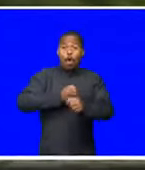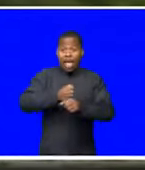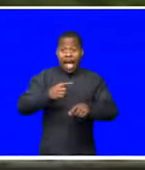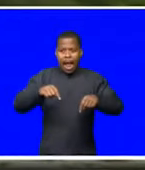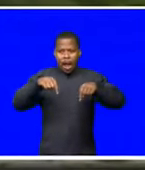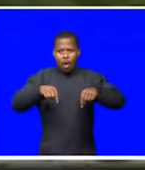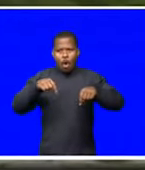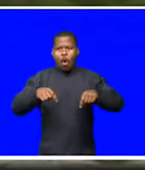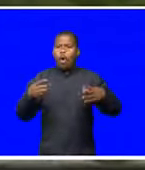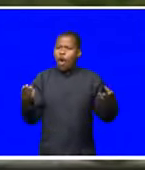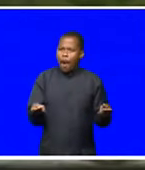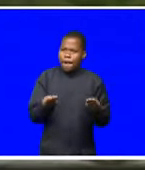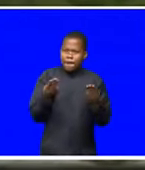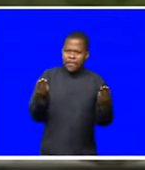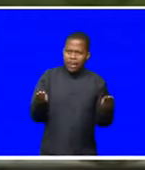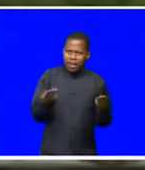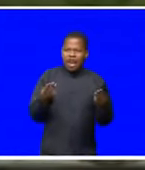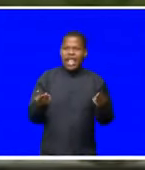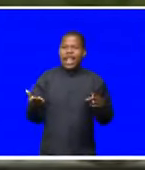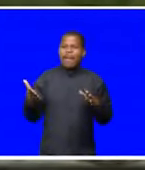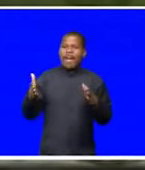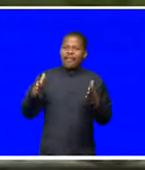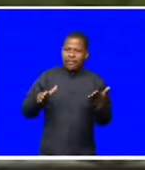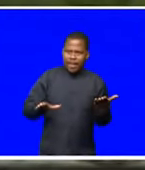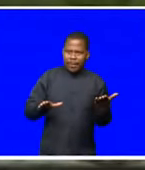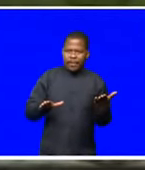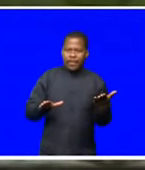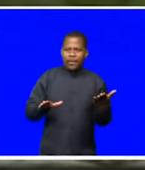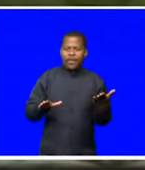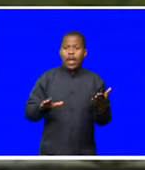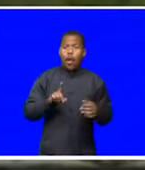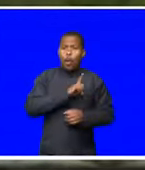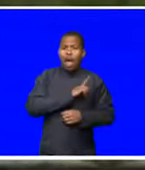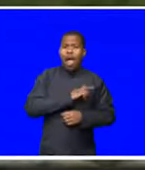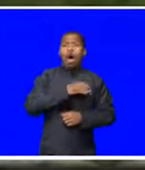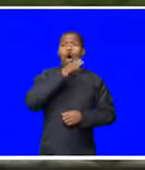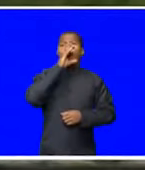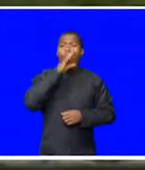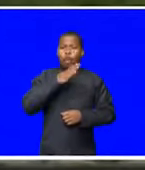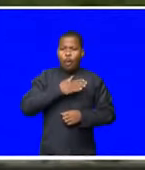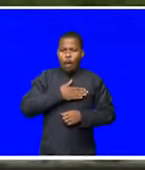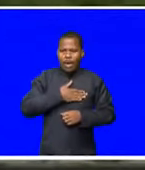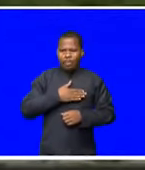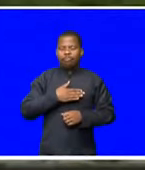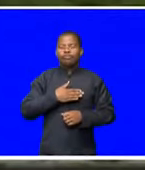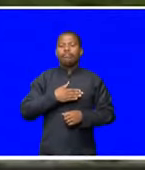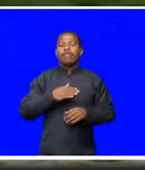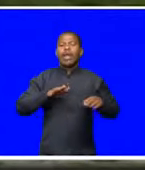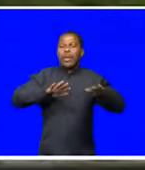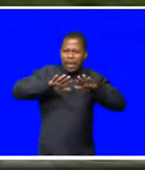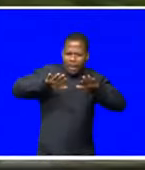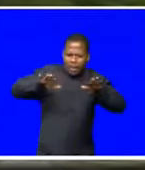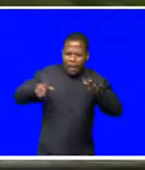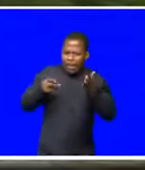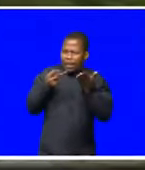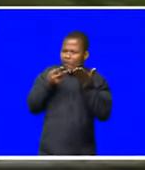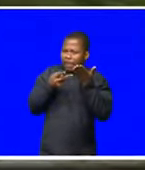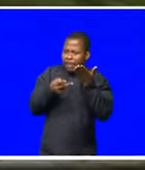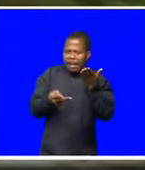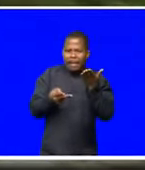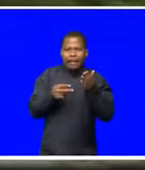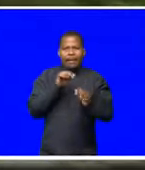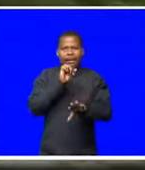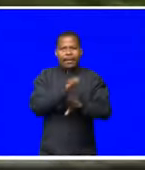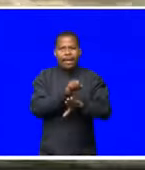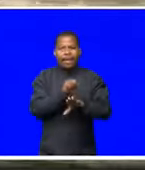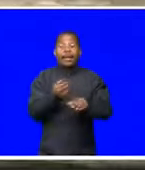sibe nato ingodi dako kuhamba nalamanti langingabhozisi bantu labaya kulabane lokusho ukuthi vele